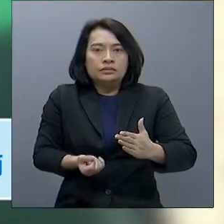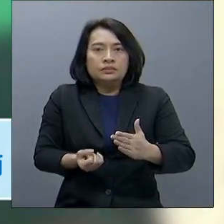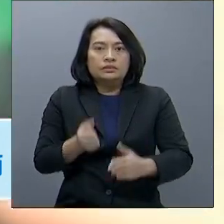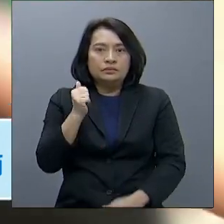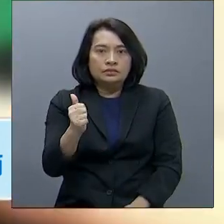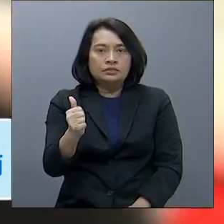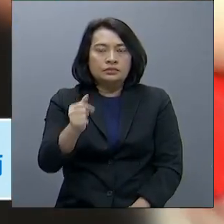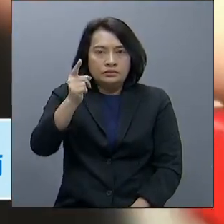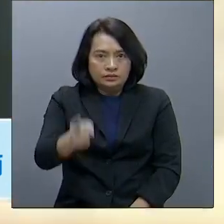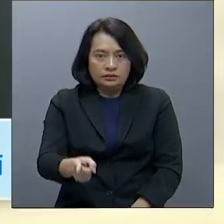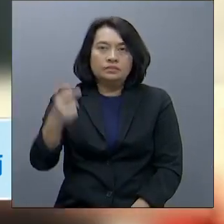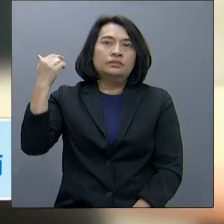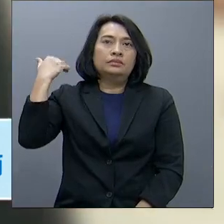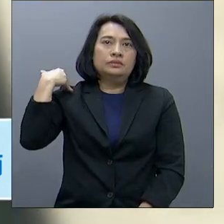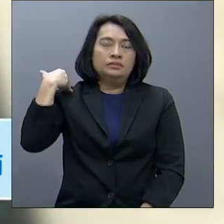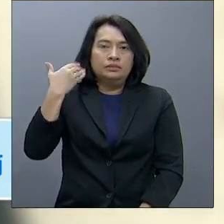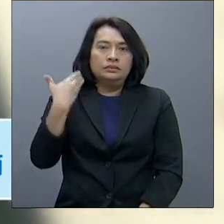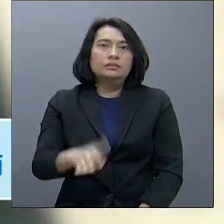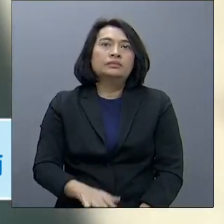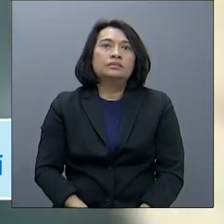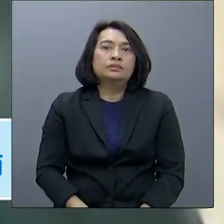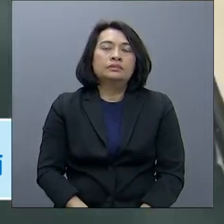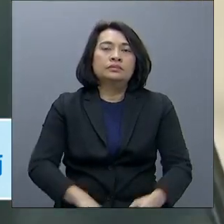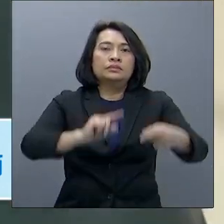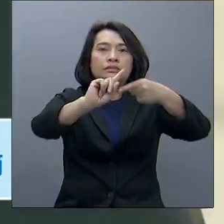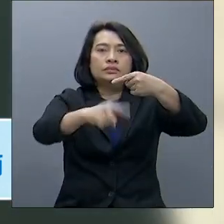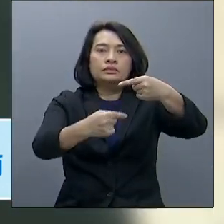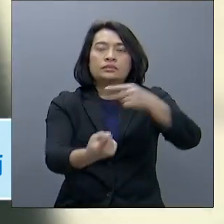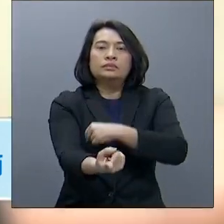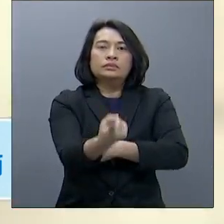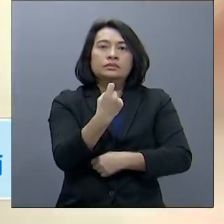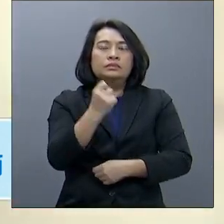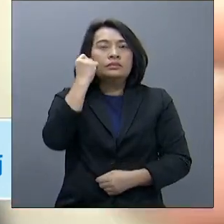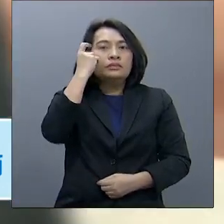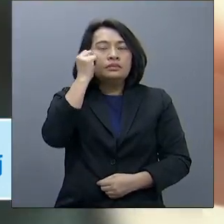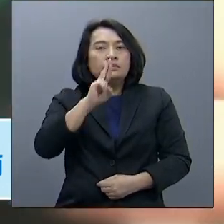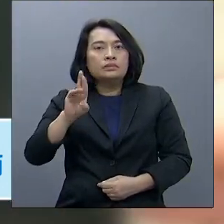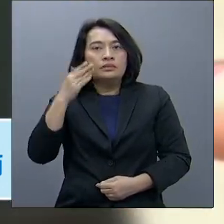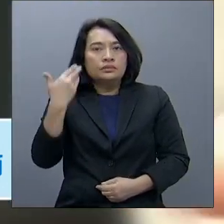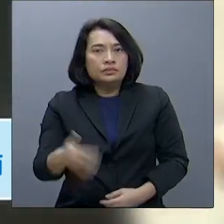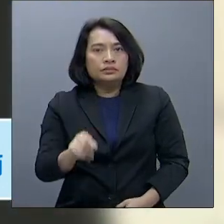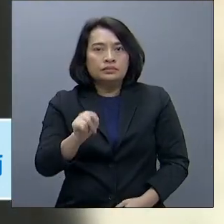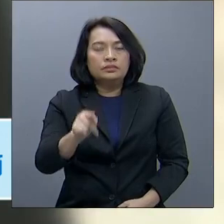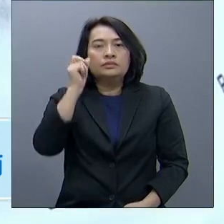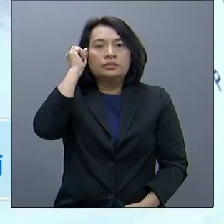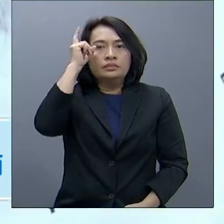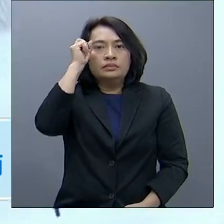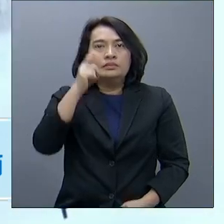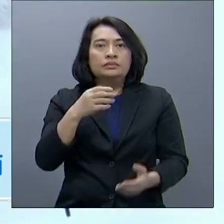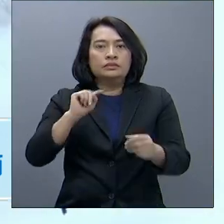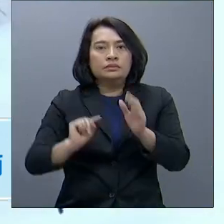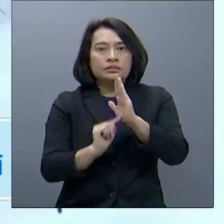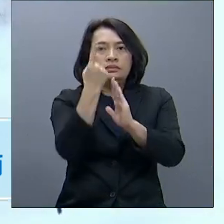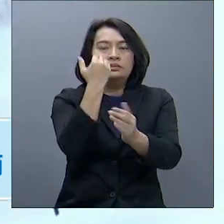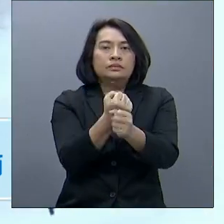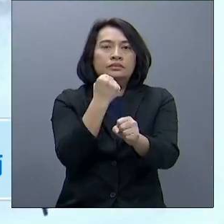ถอนออกมาได้จริงๆจากนั้นค่ะแอดมินก็ทักกลับมาถามว่าเข้าใจระบบหรือยังหากเข้าใจและต้องการเริ่มงานให้ก